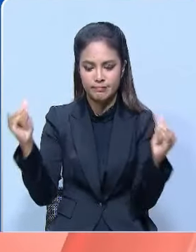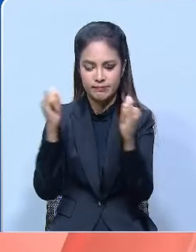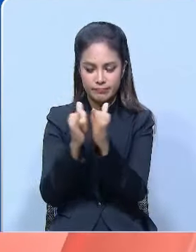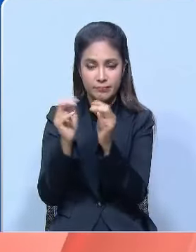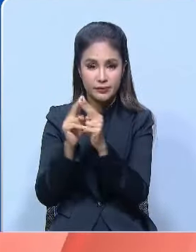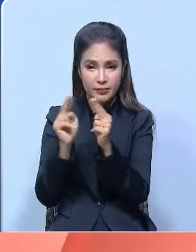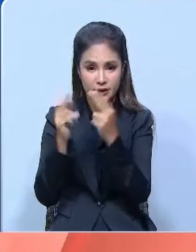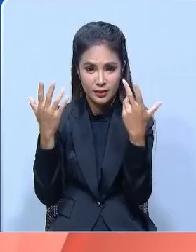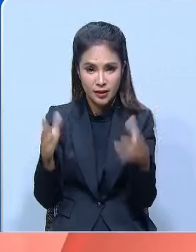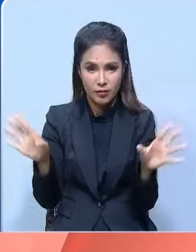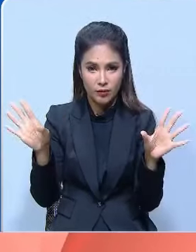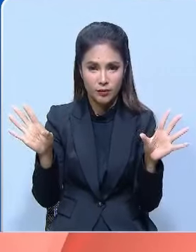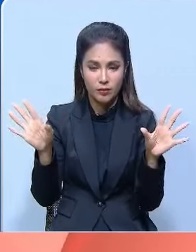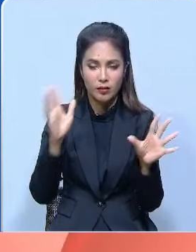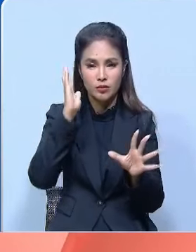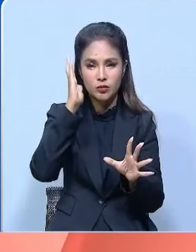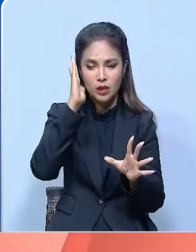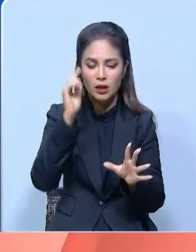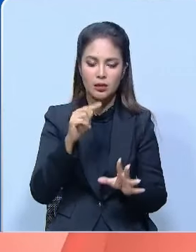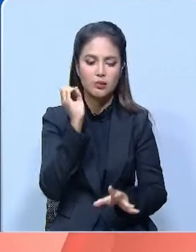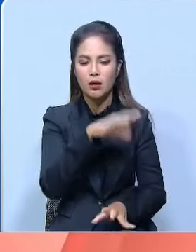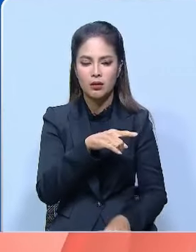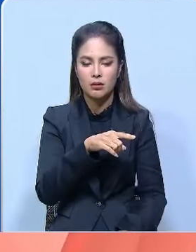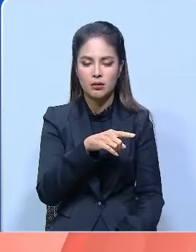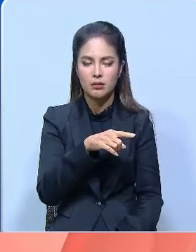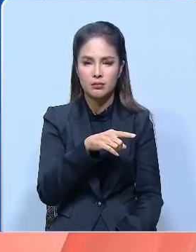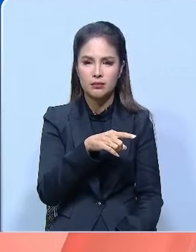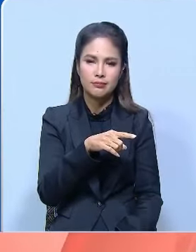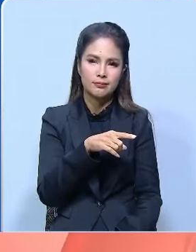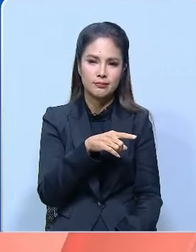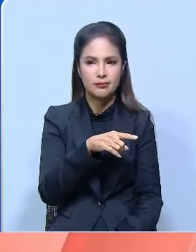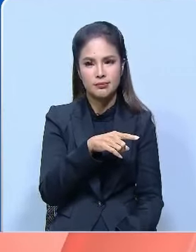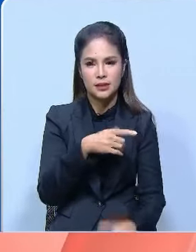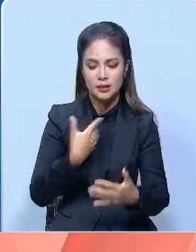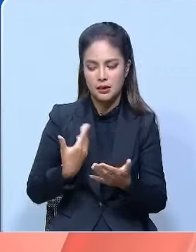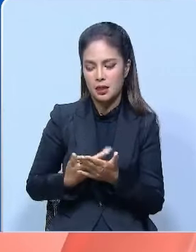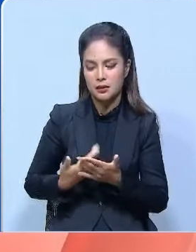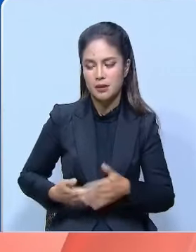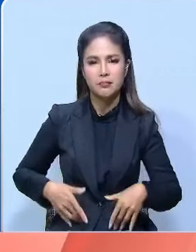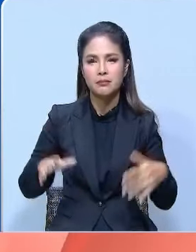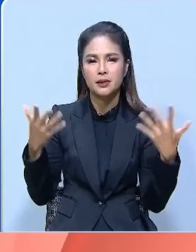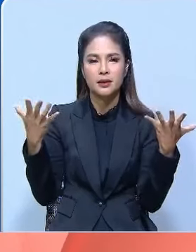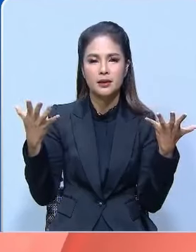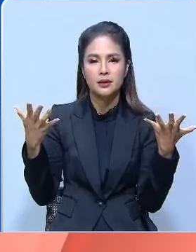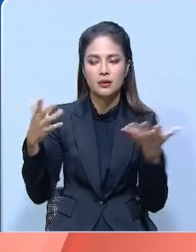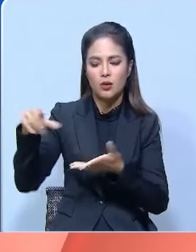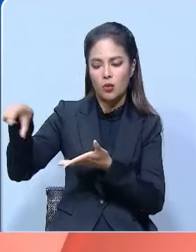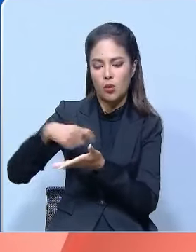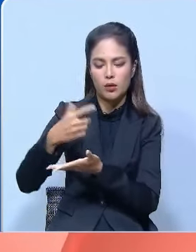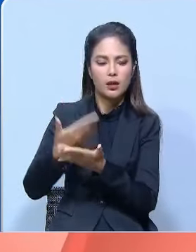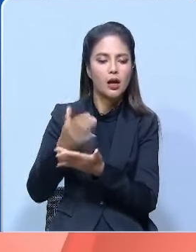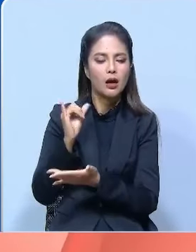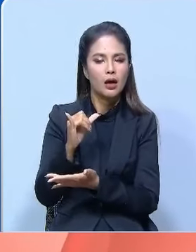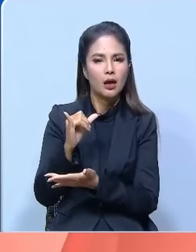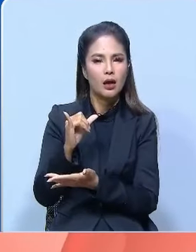กันเสร็จปุ๊บหนุ่มแสบคนนี้บอกน้องจ๋าพี่ไม่มีเงินเลยนายยังไม่โอนเงินให้เต็ม